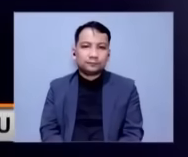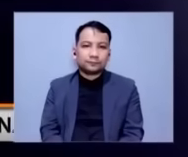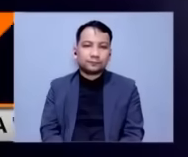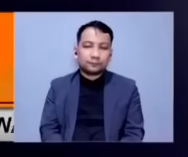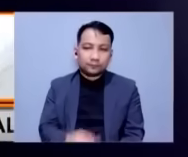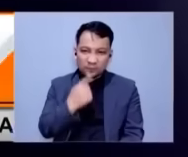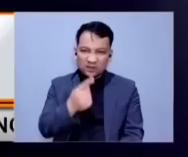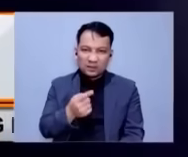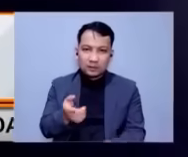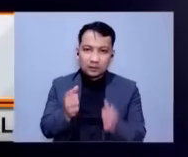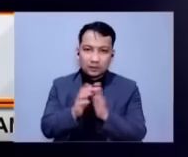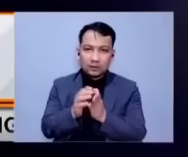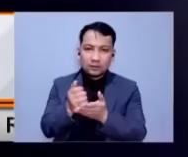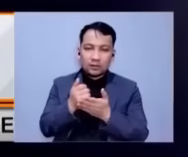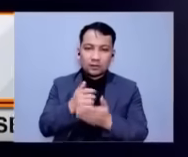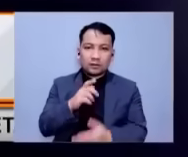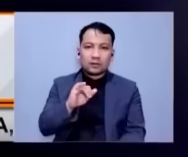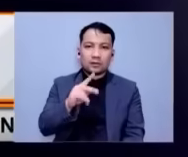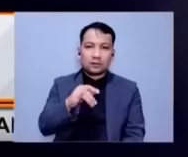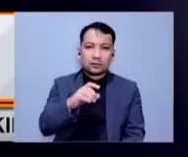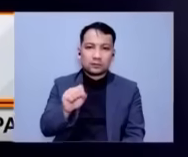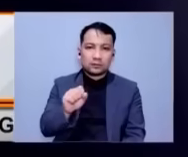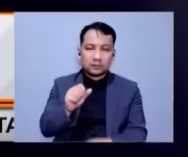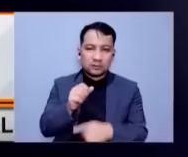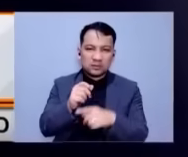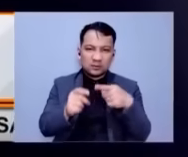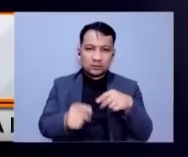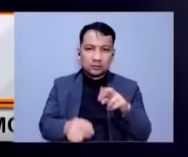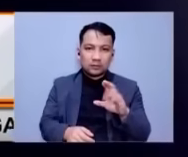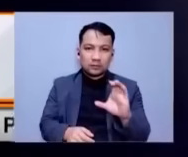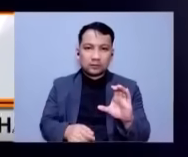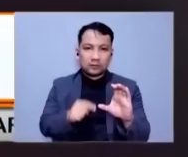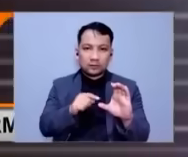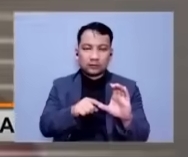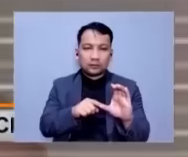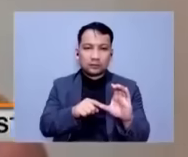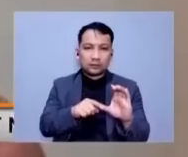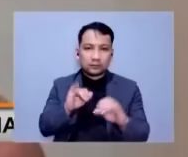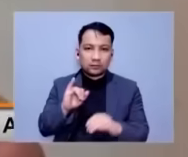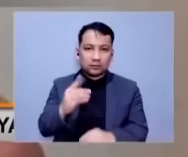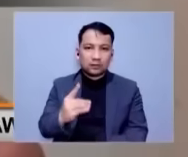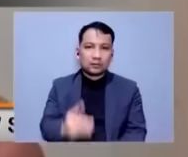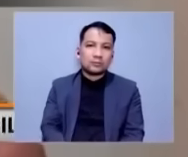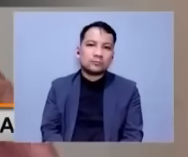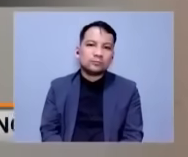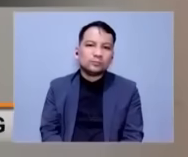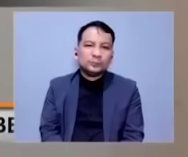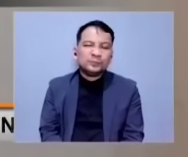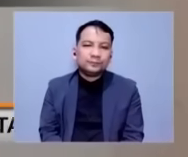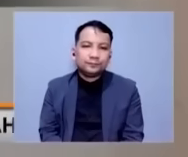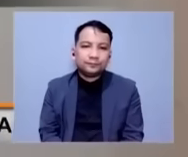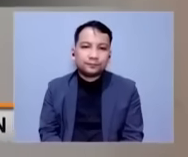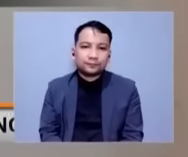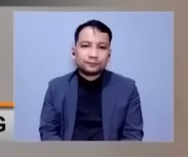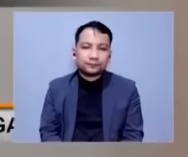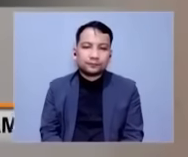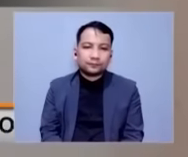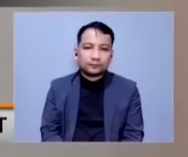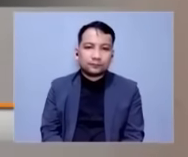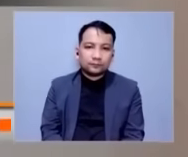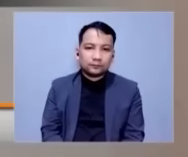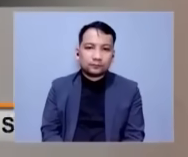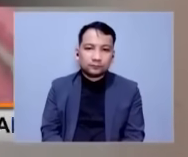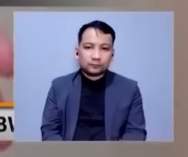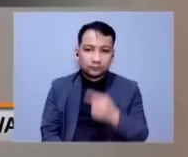hiningan din si Alpici, Professional Regulation Commission o PRCID. Gusto ni Mr. Taklum na yung makita yung